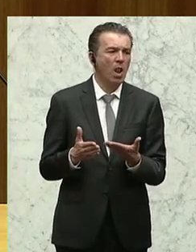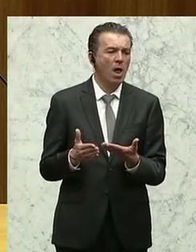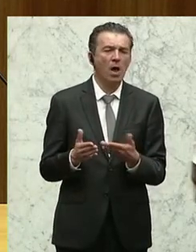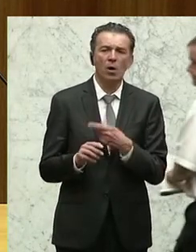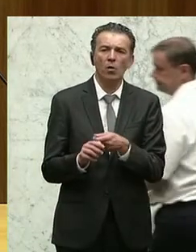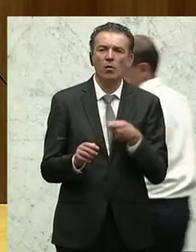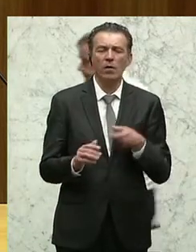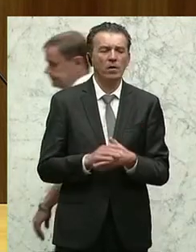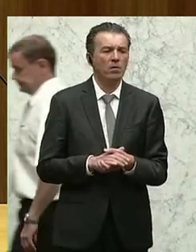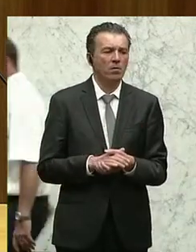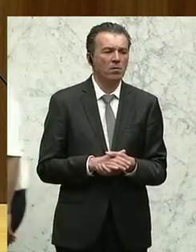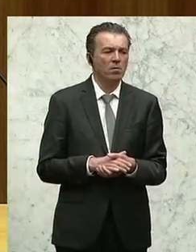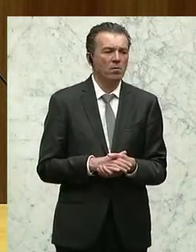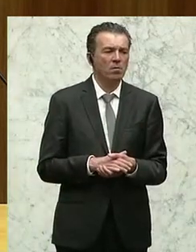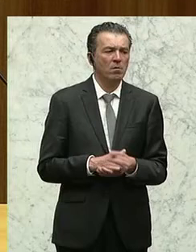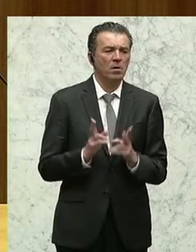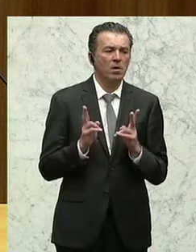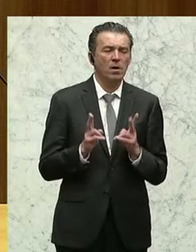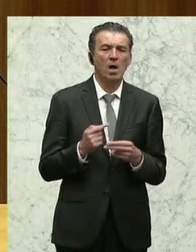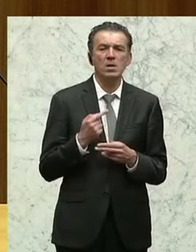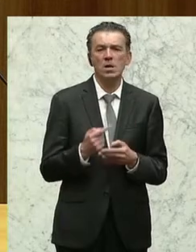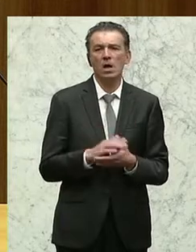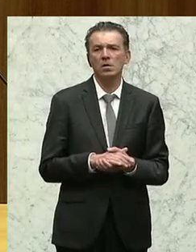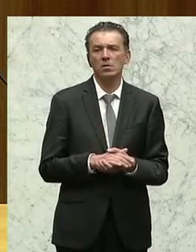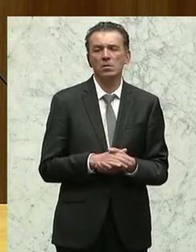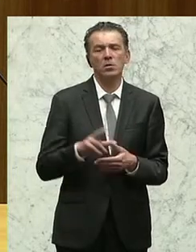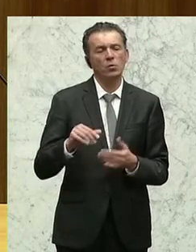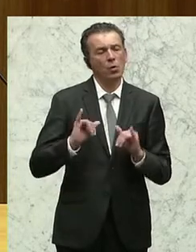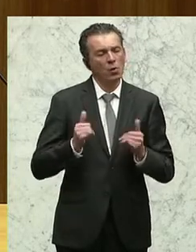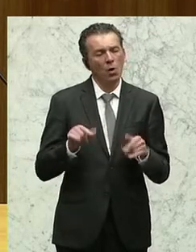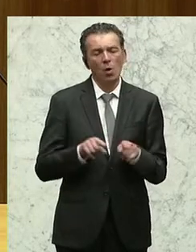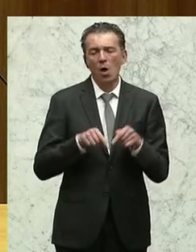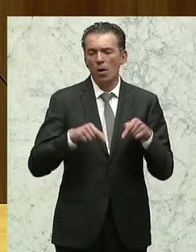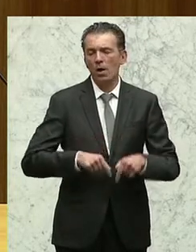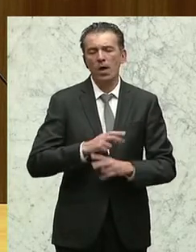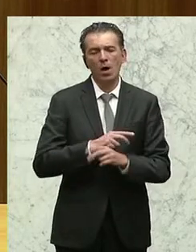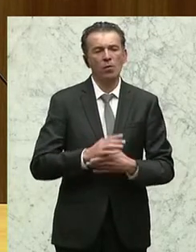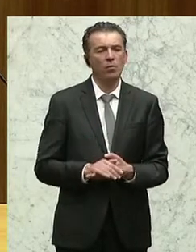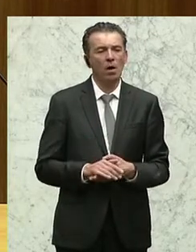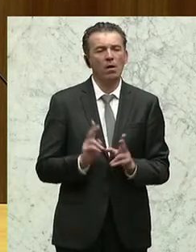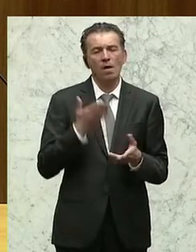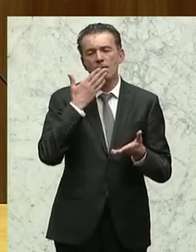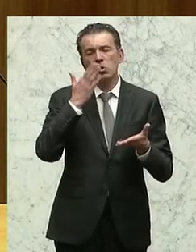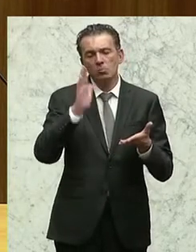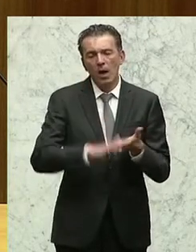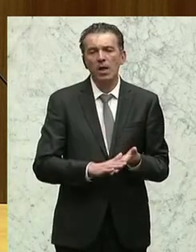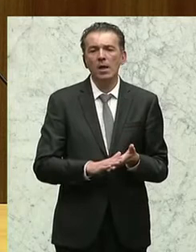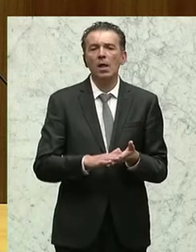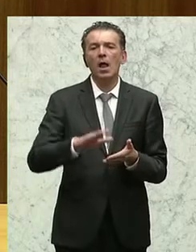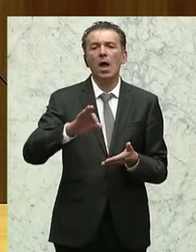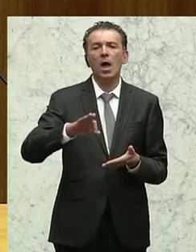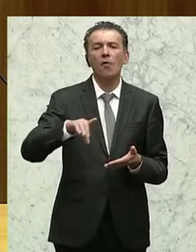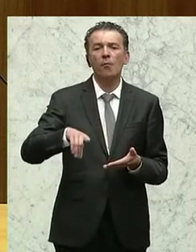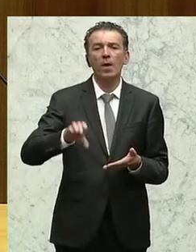verbundenen Konsequenzen. Ich kann Ihnen eines in Südtirol, aber auch hier in Österreich versichern. Die